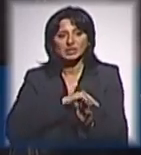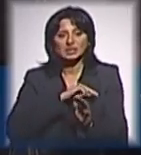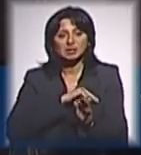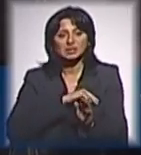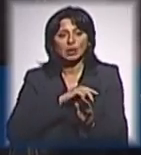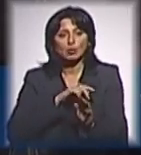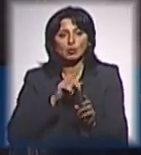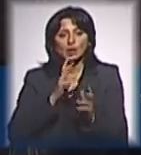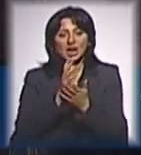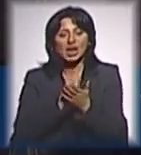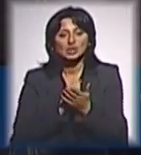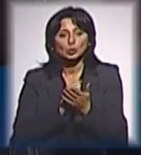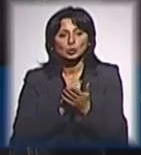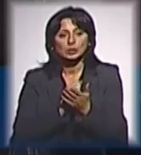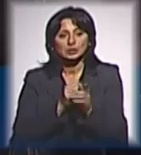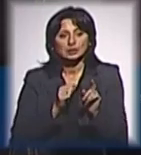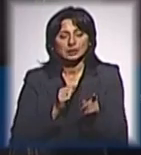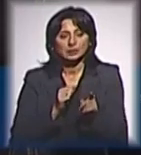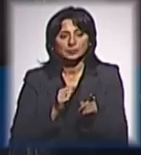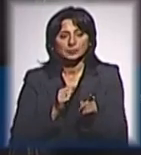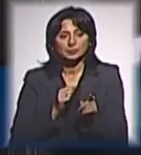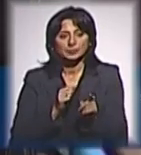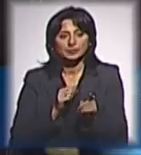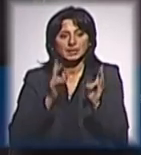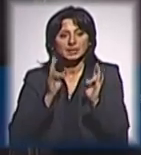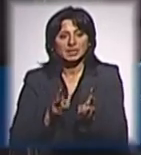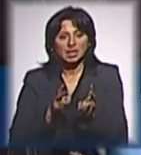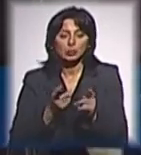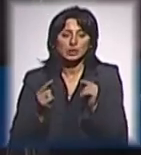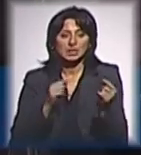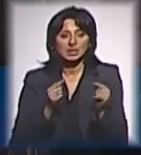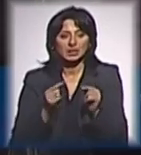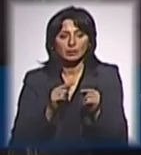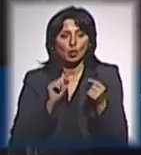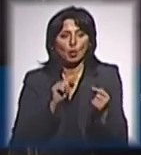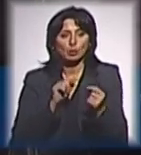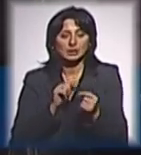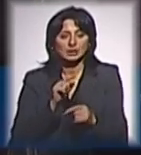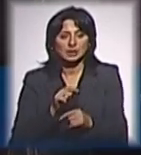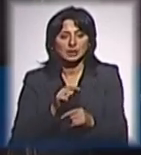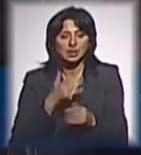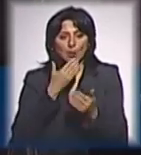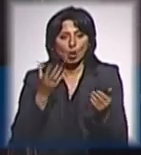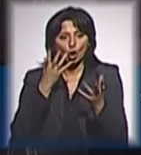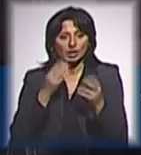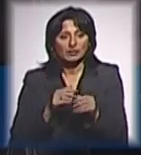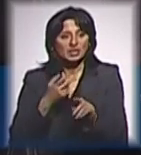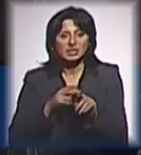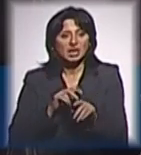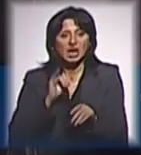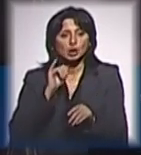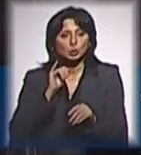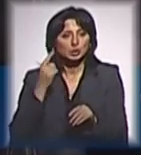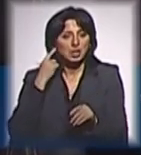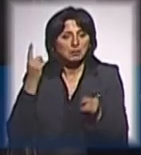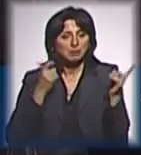ადმინისტრაციული რესურსებისა საზარალოდ თუ საწინააღმდეგოდ ოპოზიციისა. ეს ბოლო დღეები ძალიან ცუდი